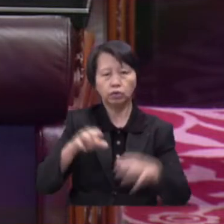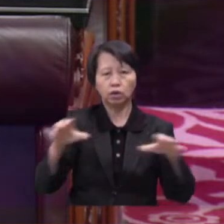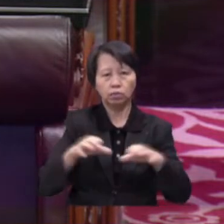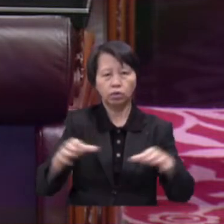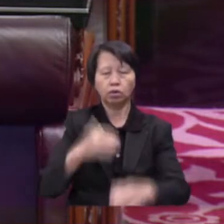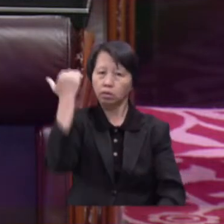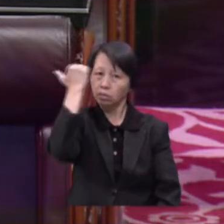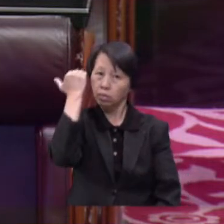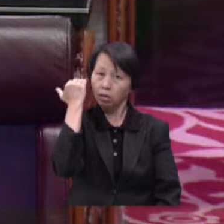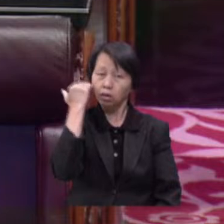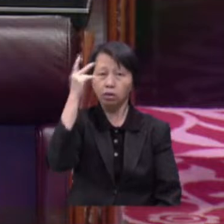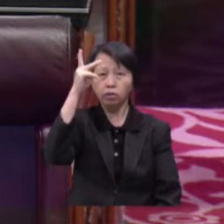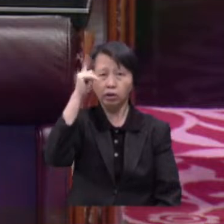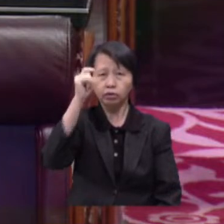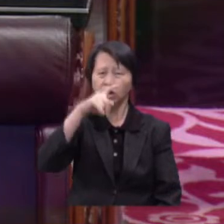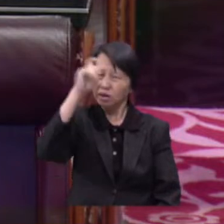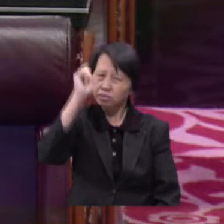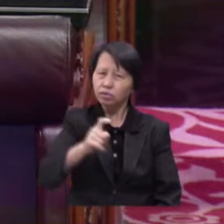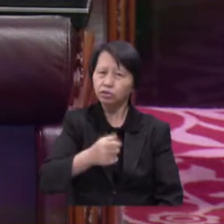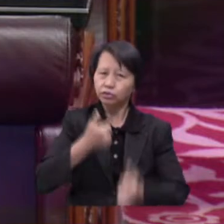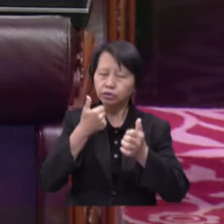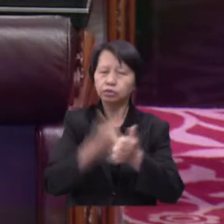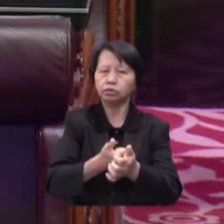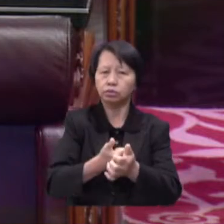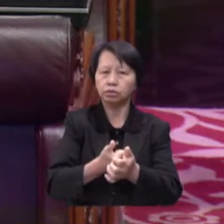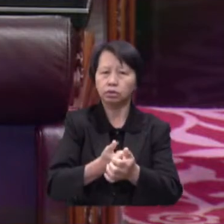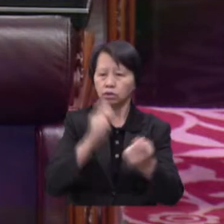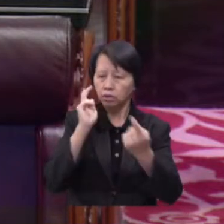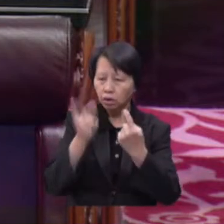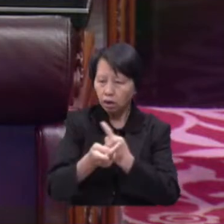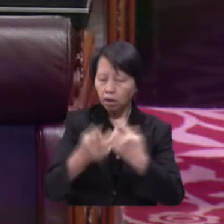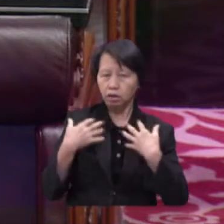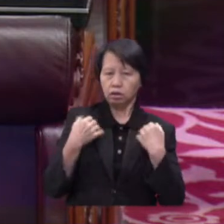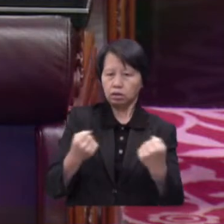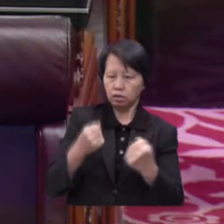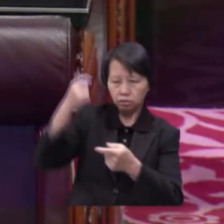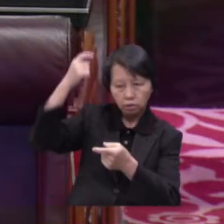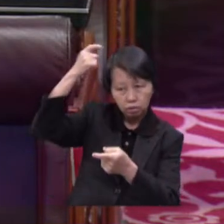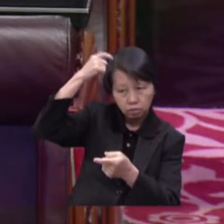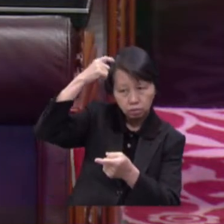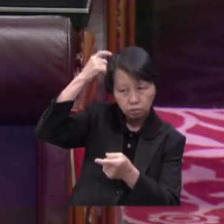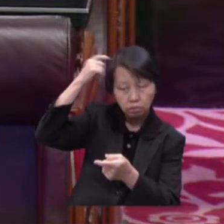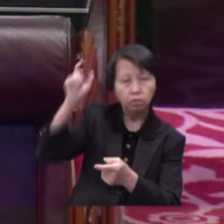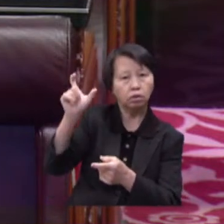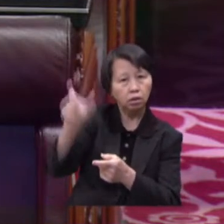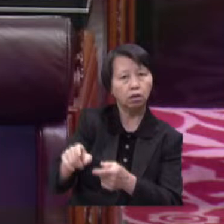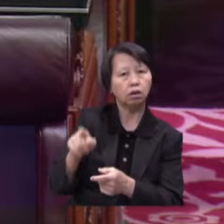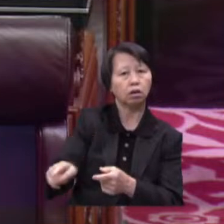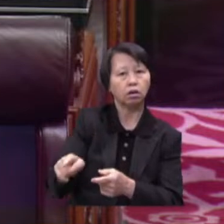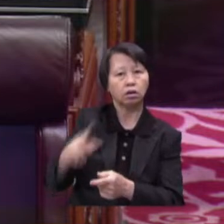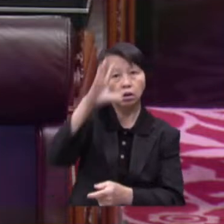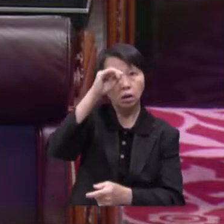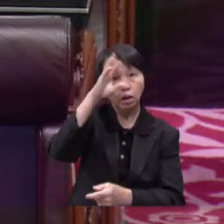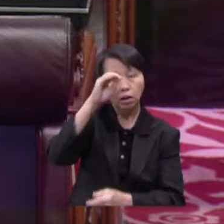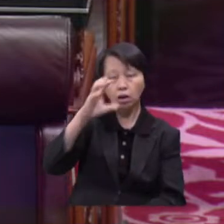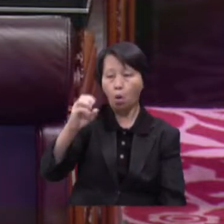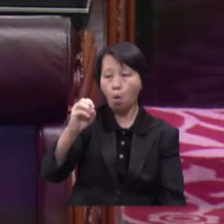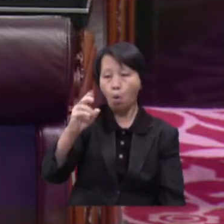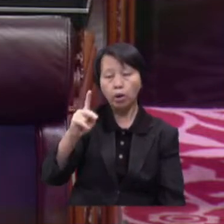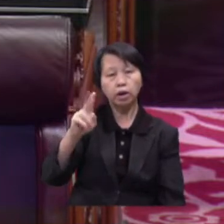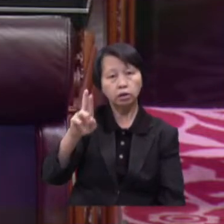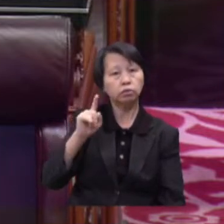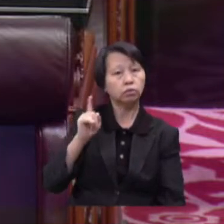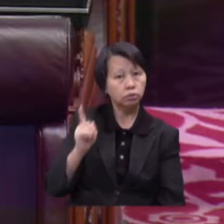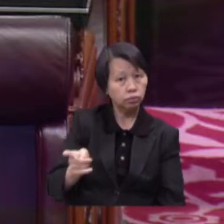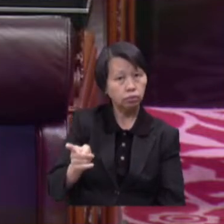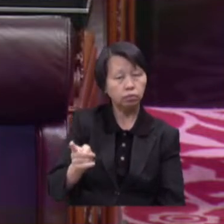oleh Mahkamah seharusnya bersandarkan kepada keadaan kesehatan mental tertuduh yaitu lelaki tersebut